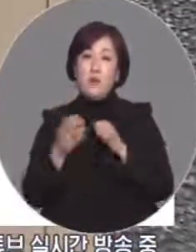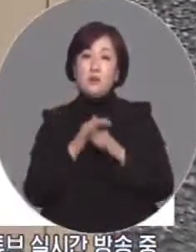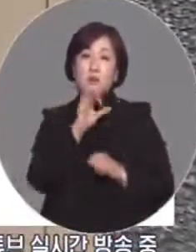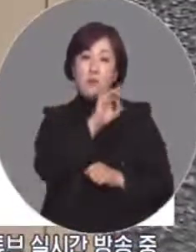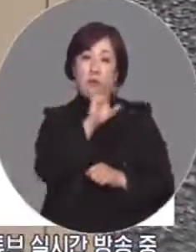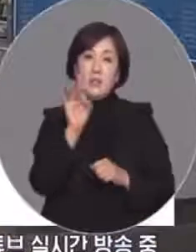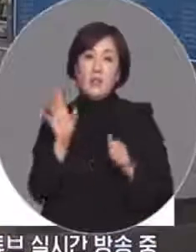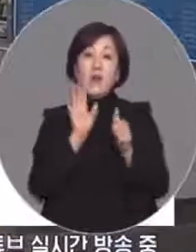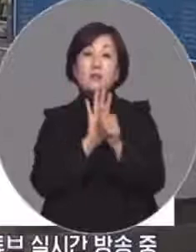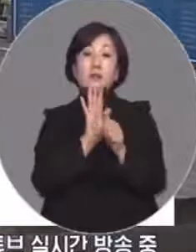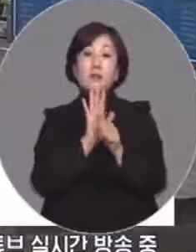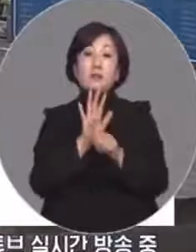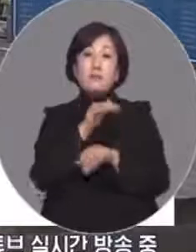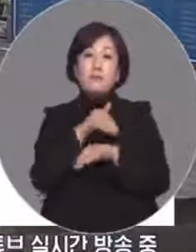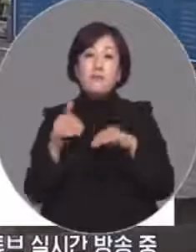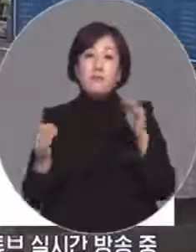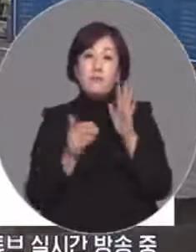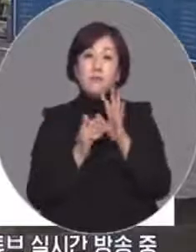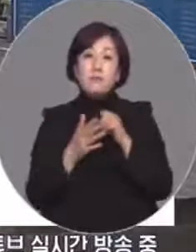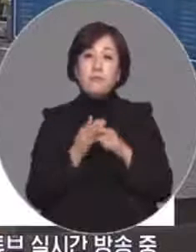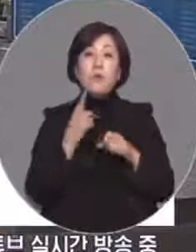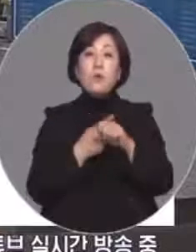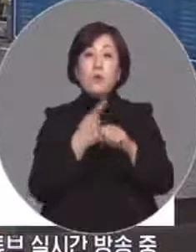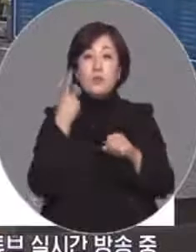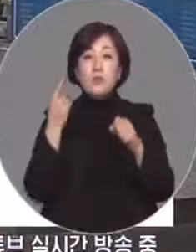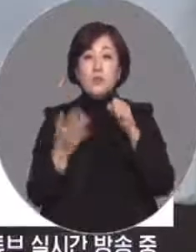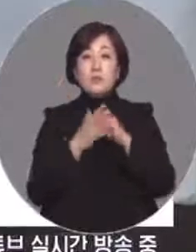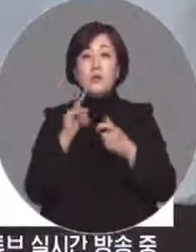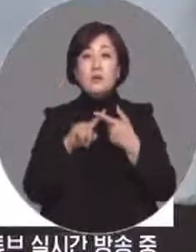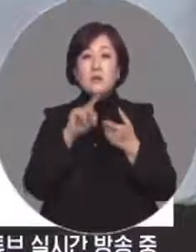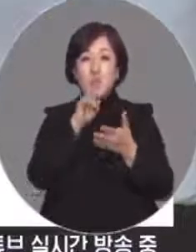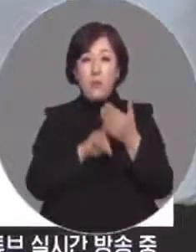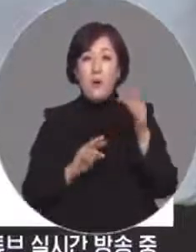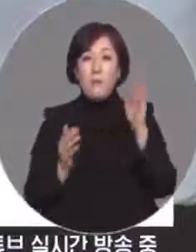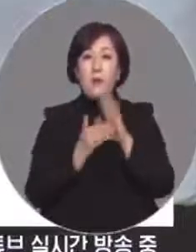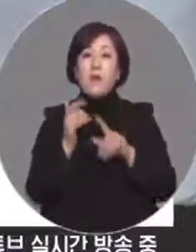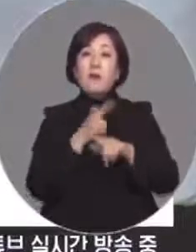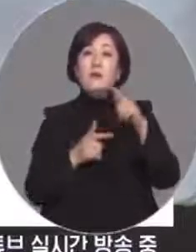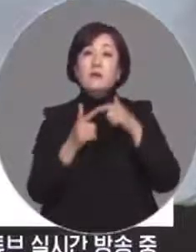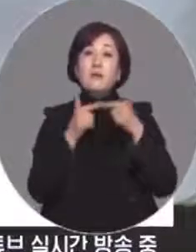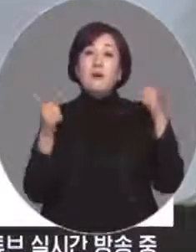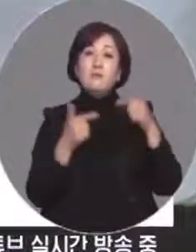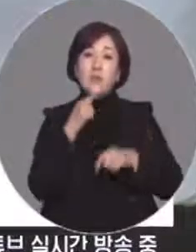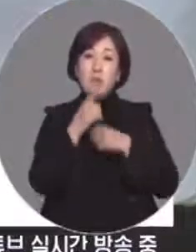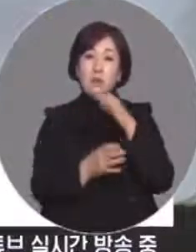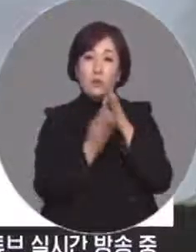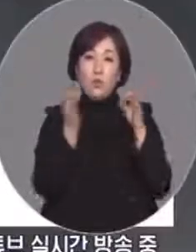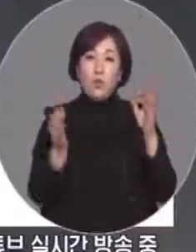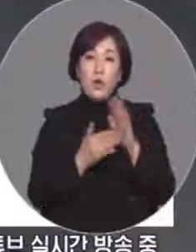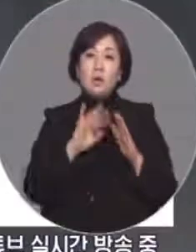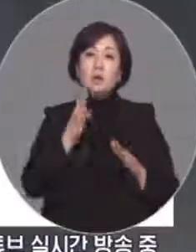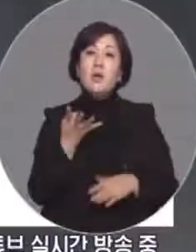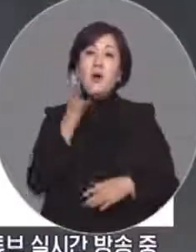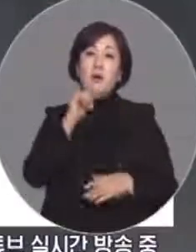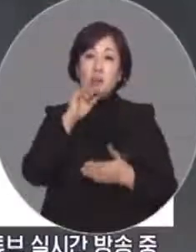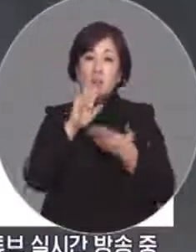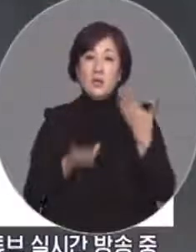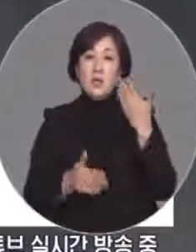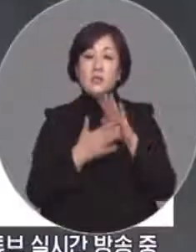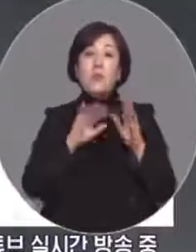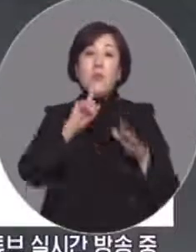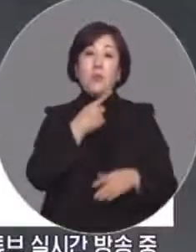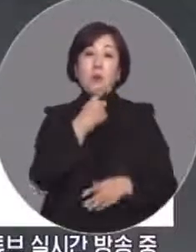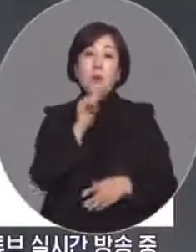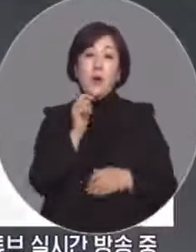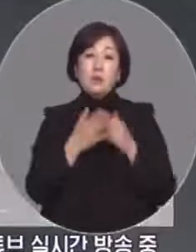지급됩니다. 또 지난해 매출이 그 전년보다 감소한 연매출 4억 원 이하 일반 업종도 100만 원을